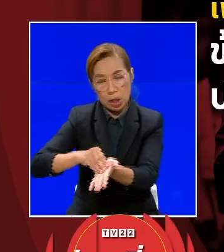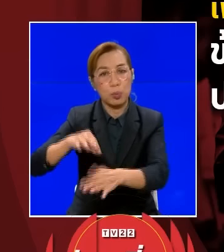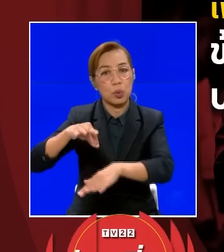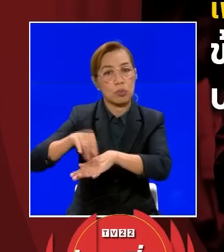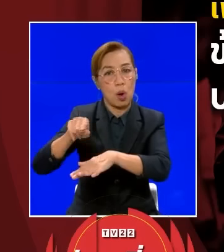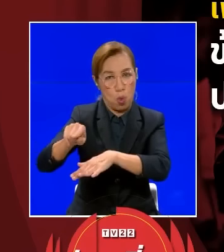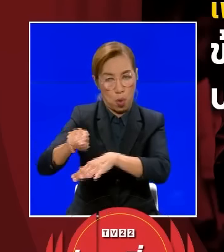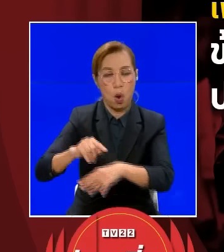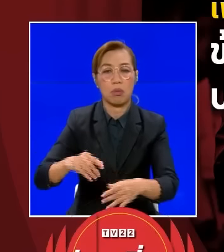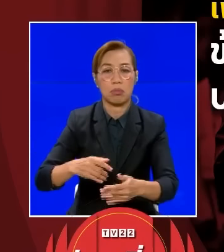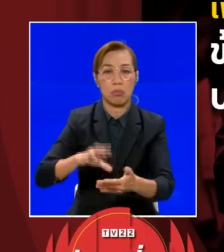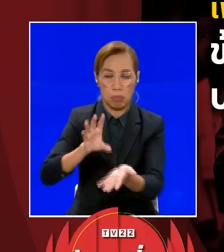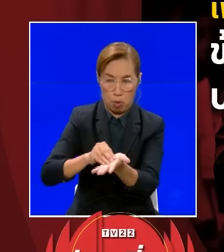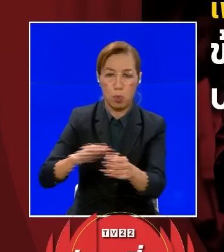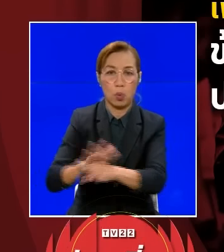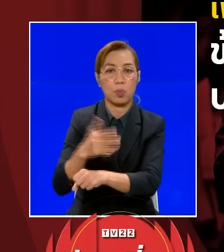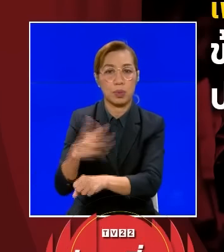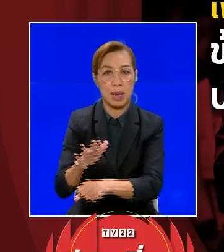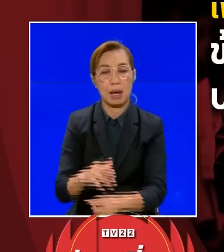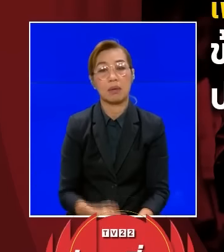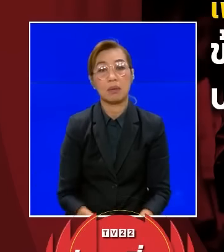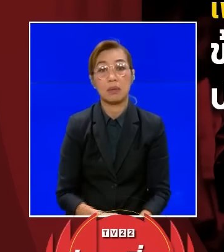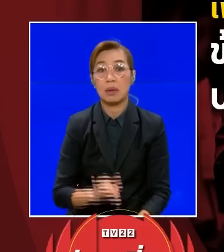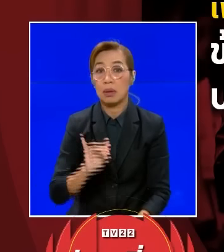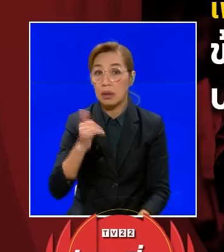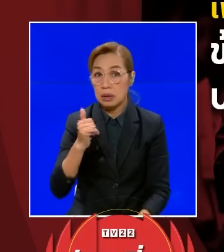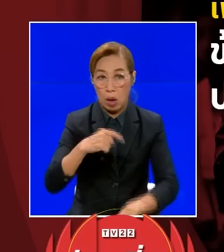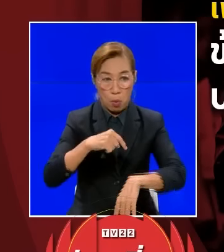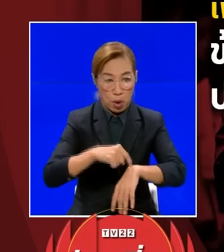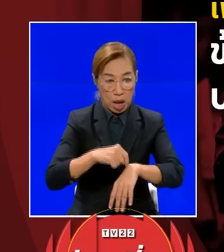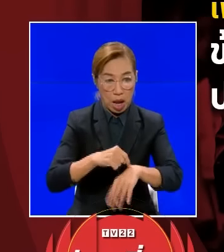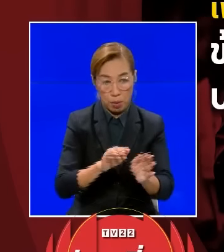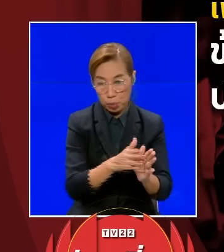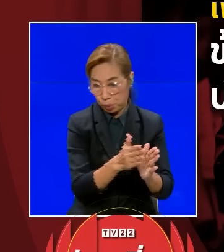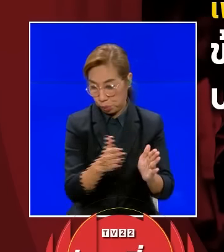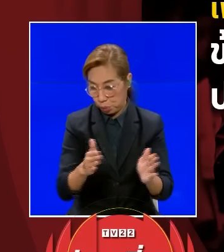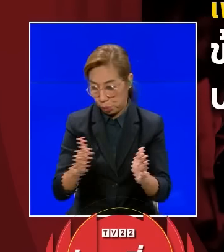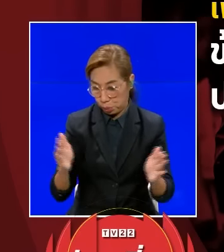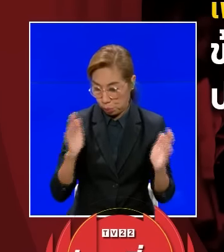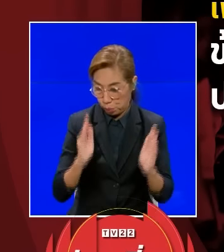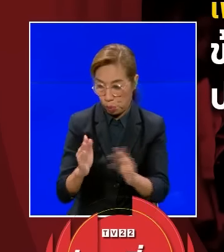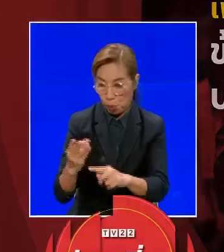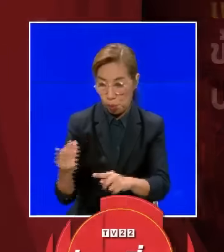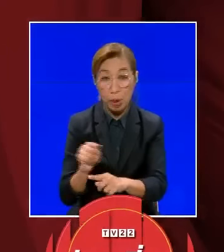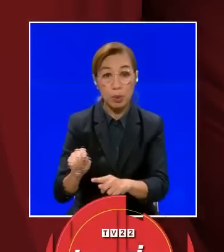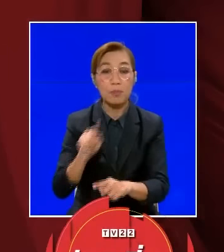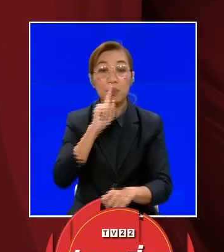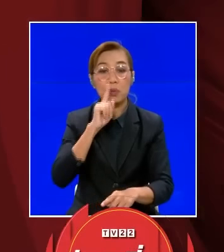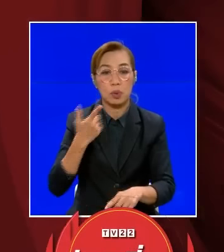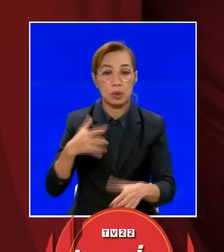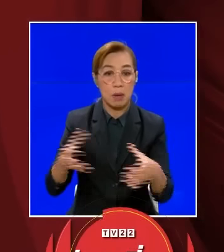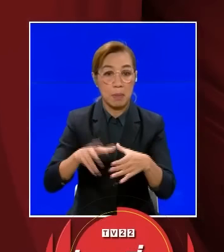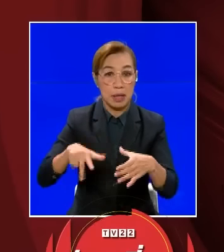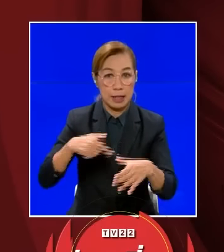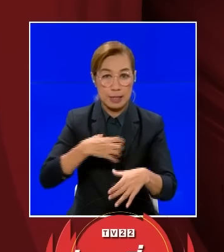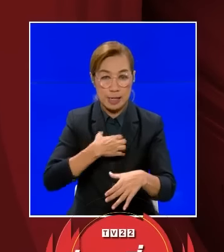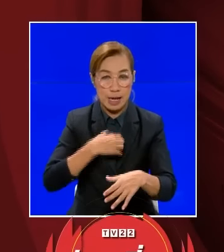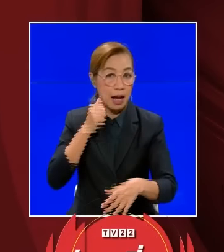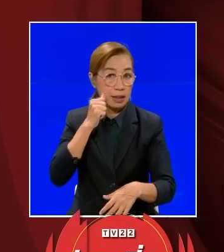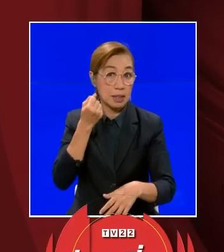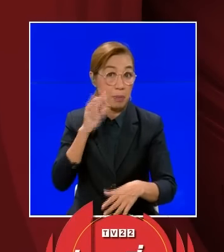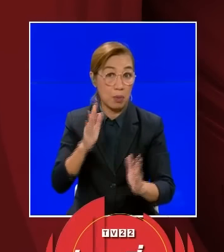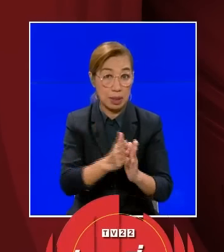แล้วอีกมุมหนึ่งที่ต้องมองก็คือว่าไทม์ไลน์ที่เร็วที่สุดนะสมมุติเรามองว่าไทม์ไลน์ที่เร็วที่สุดกรณีที่เพื่อไทยเขาเร่งเกมเนี่ยน